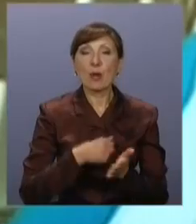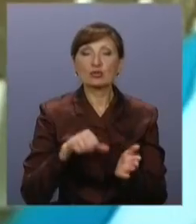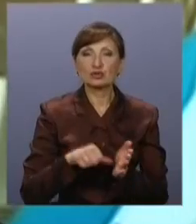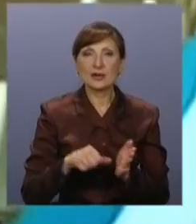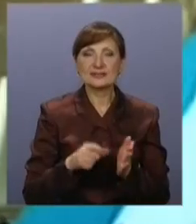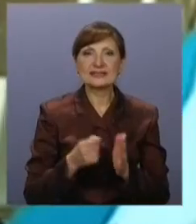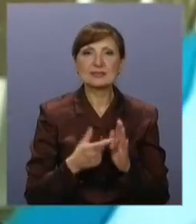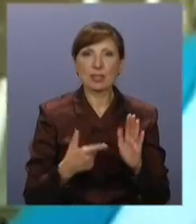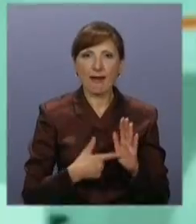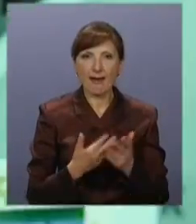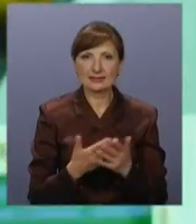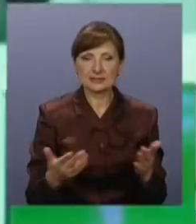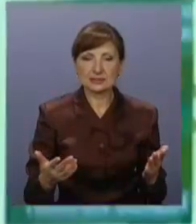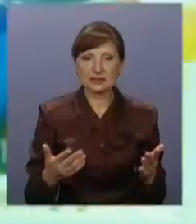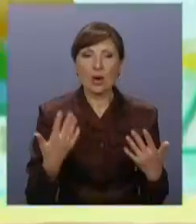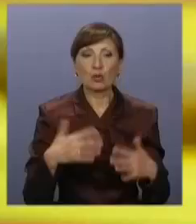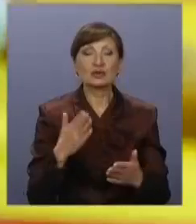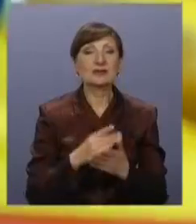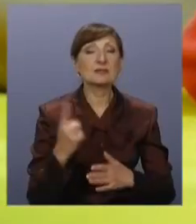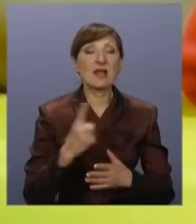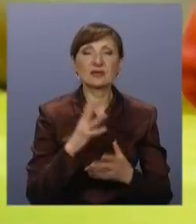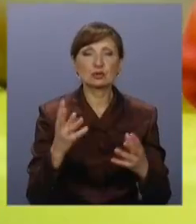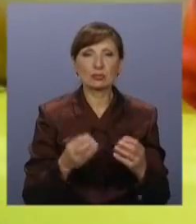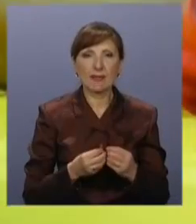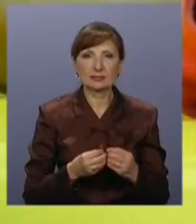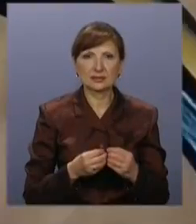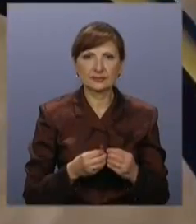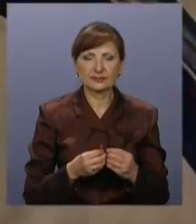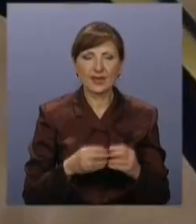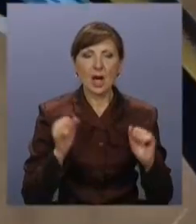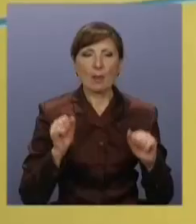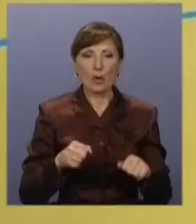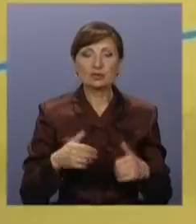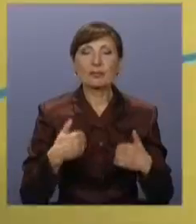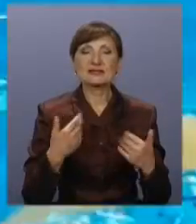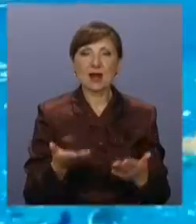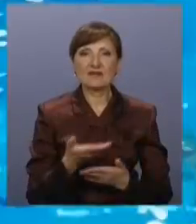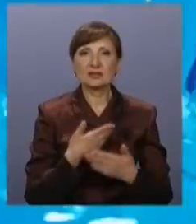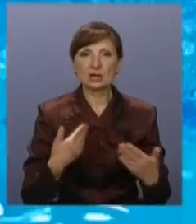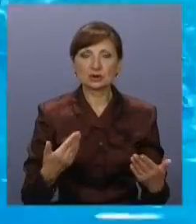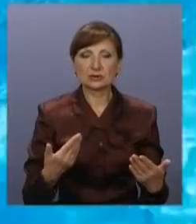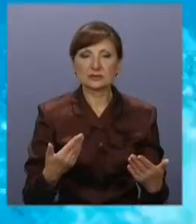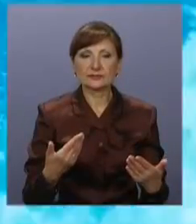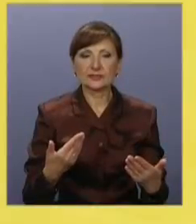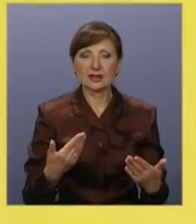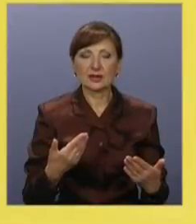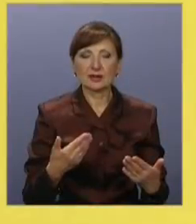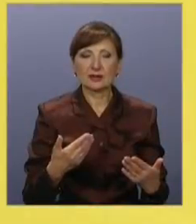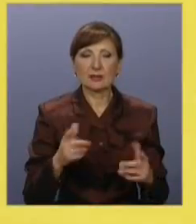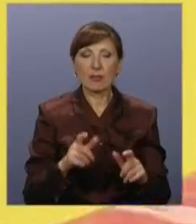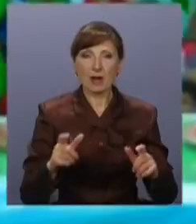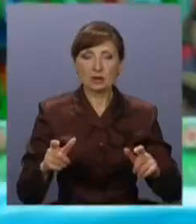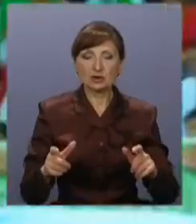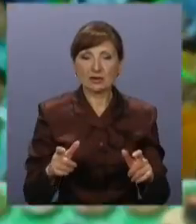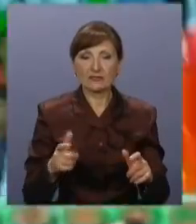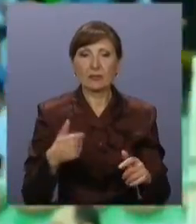участие в 17. Уже есть первые результаты. Можем поздравить наших болельщиков.